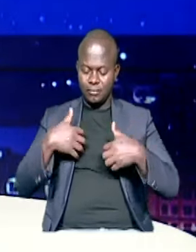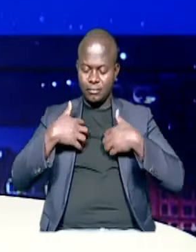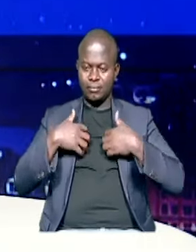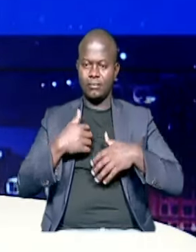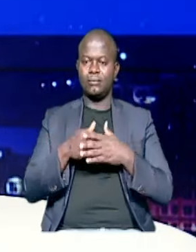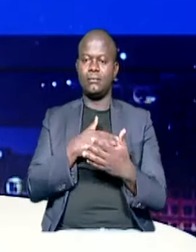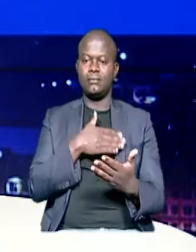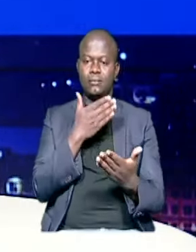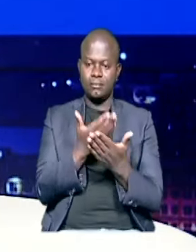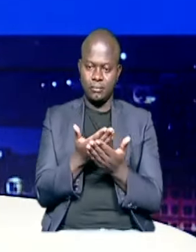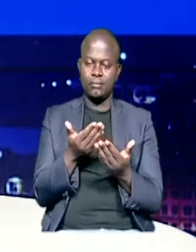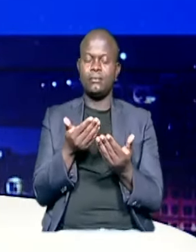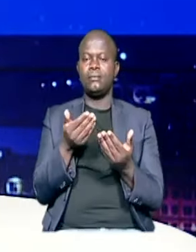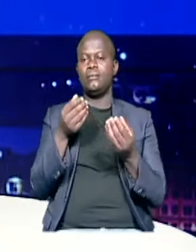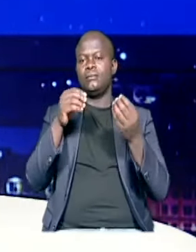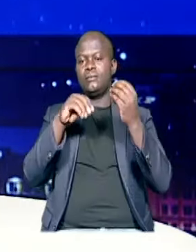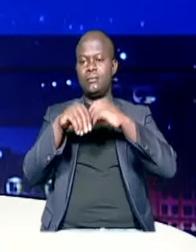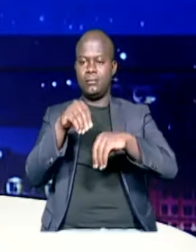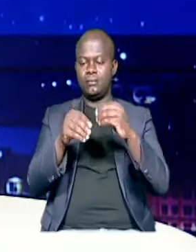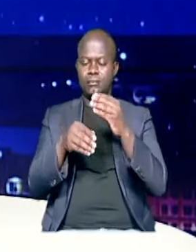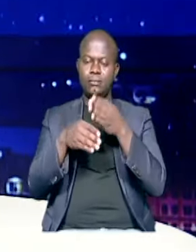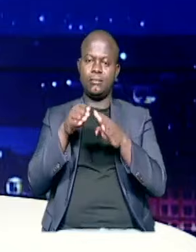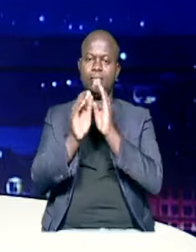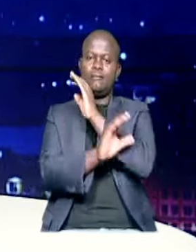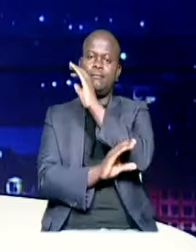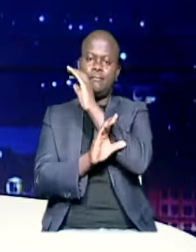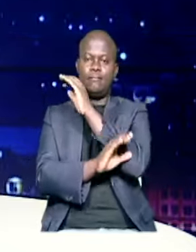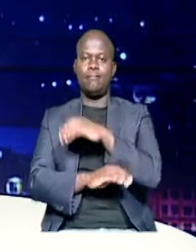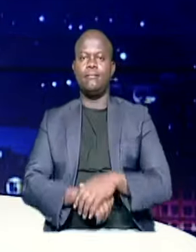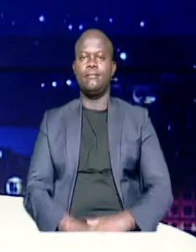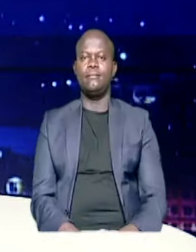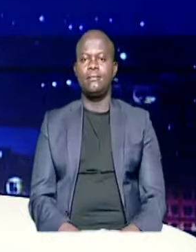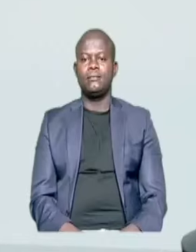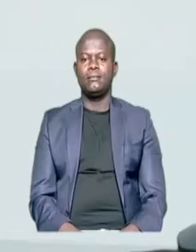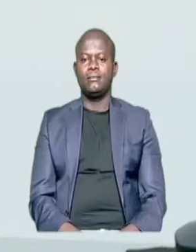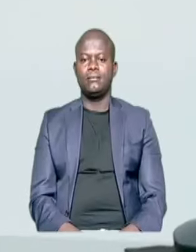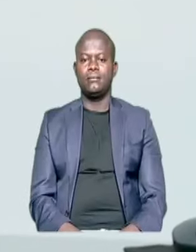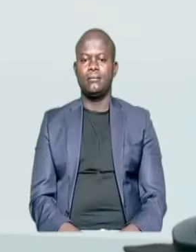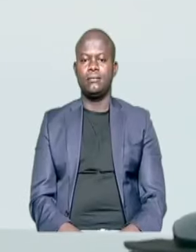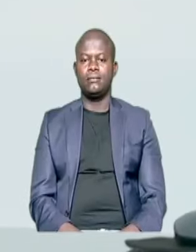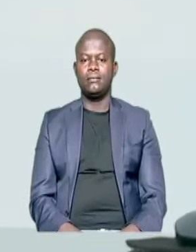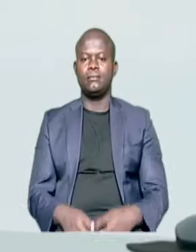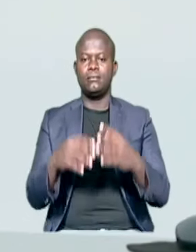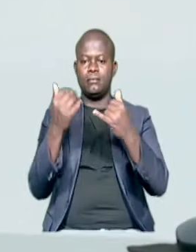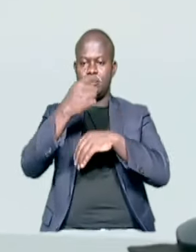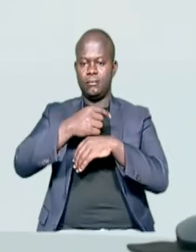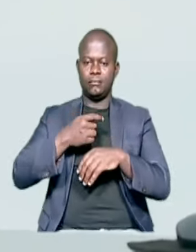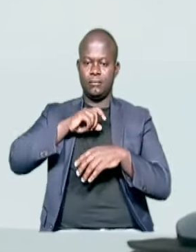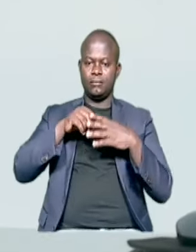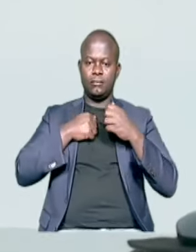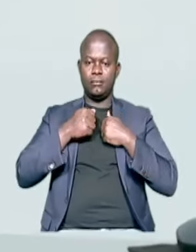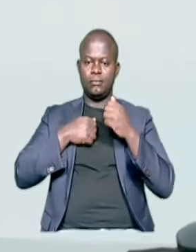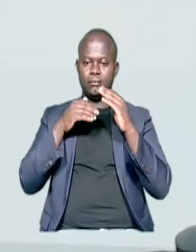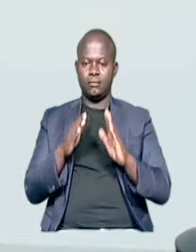ryo gutanga umusanzu we mu kubaka igihugu Kuri uyu munsi twiziza intwari z'u